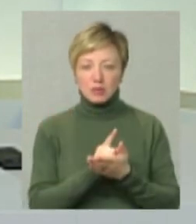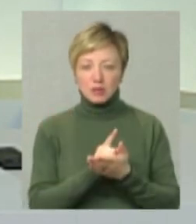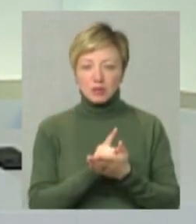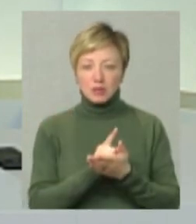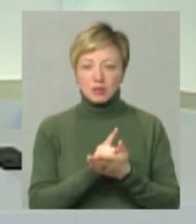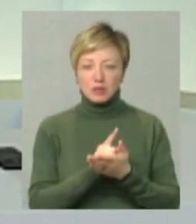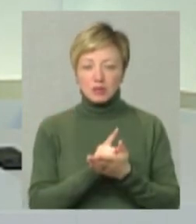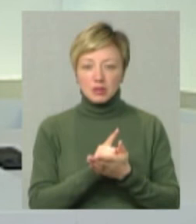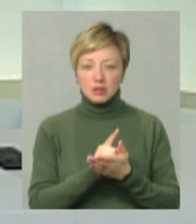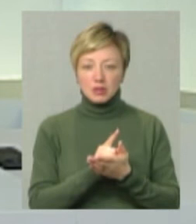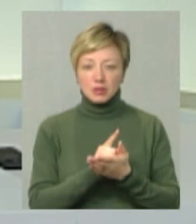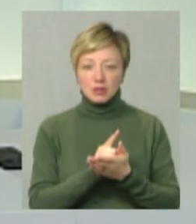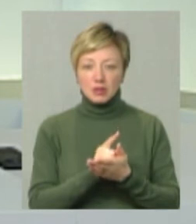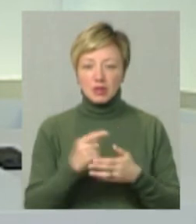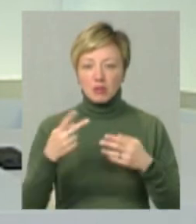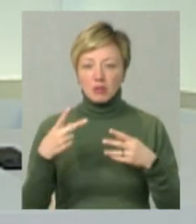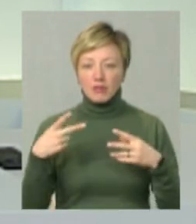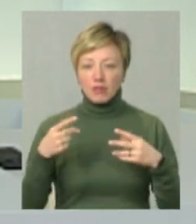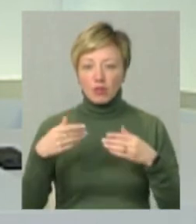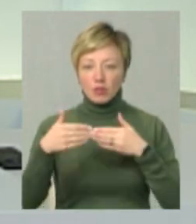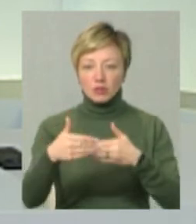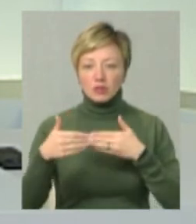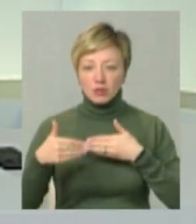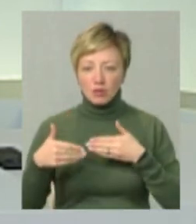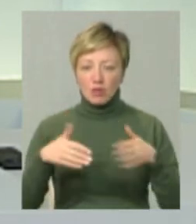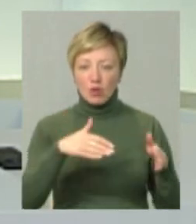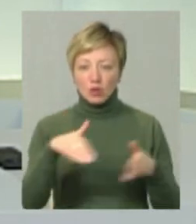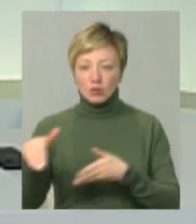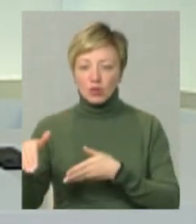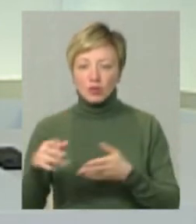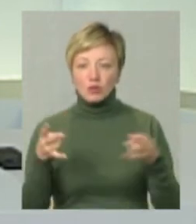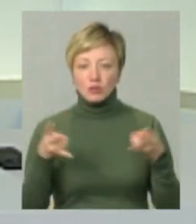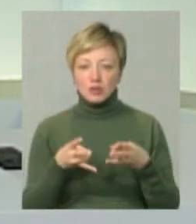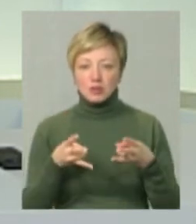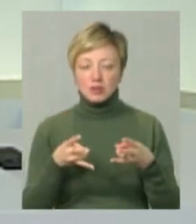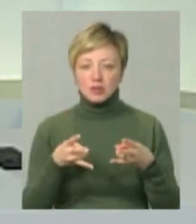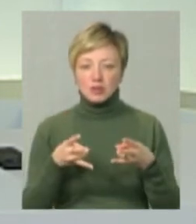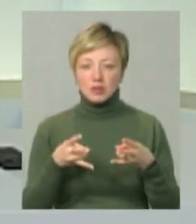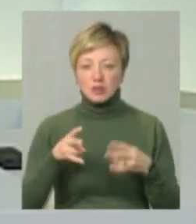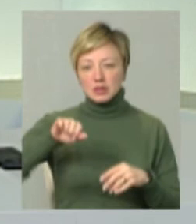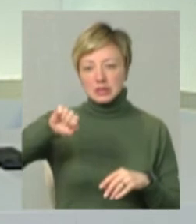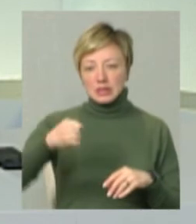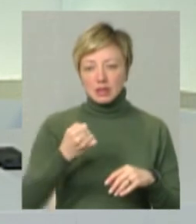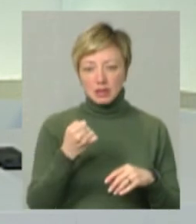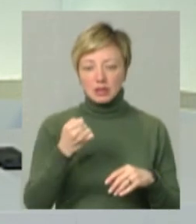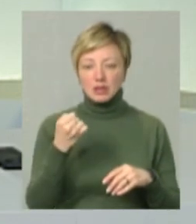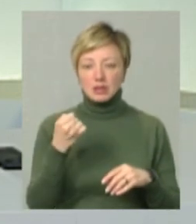треба, нагадаю, за те правило двох стін, знаходитись десь в коридорах. Необхідно закрити